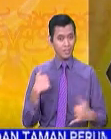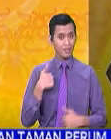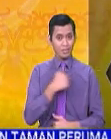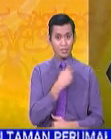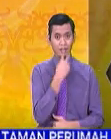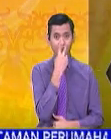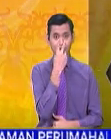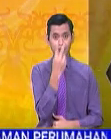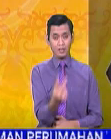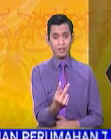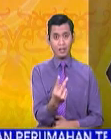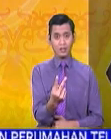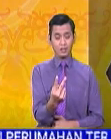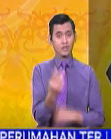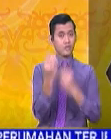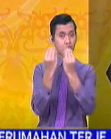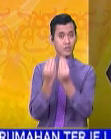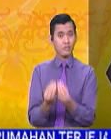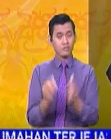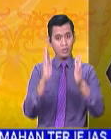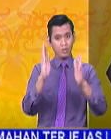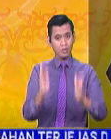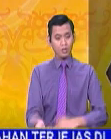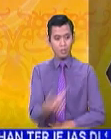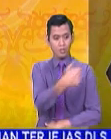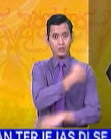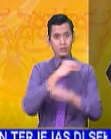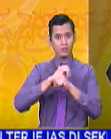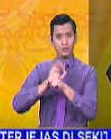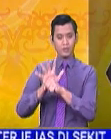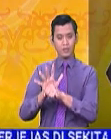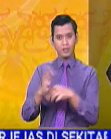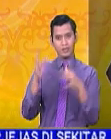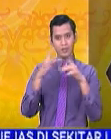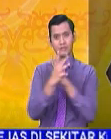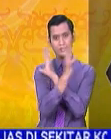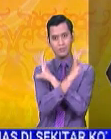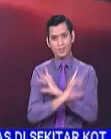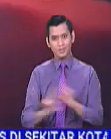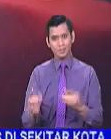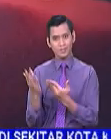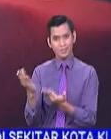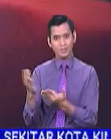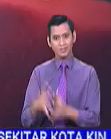ikuti ringkasan laporan prestasi vaksinasi terawat stakat 14juli